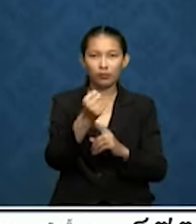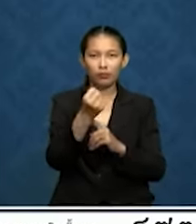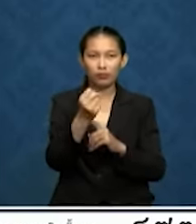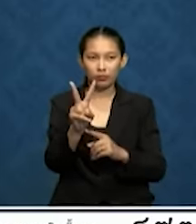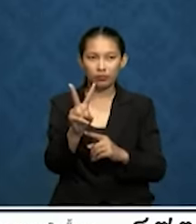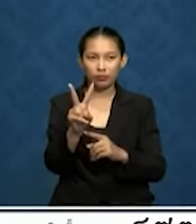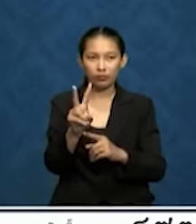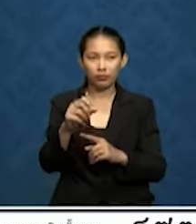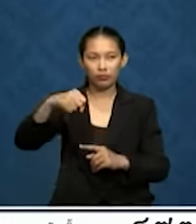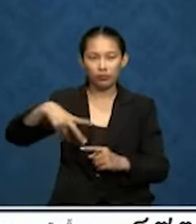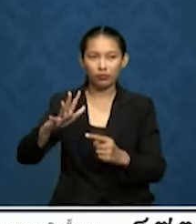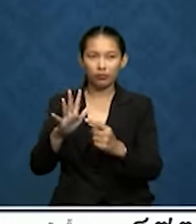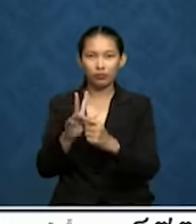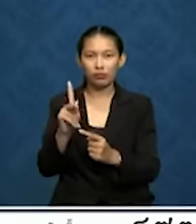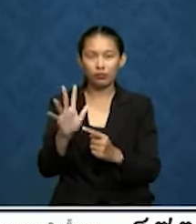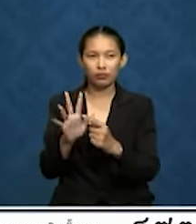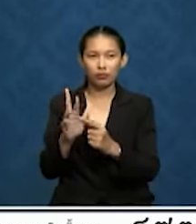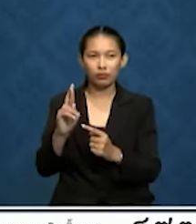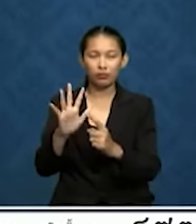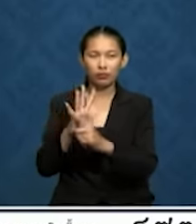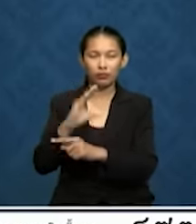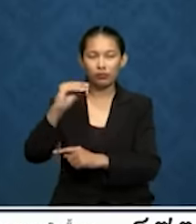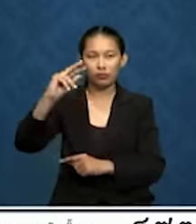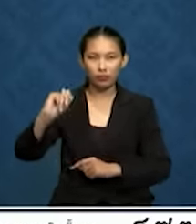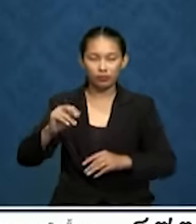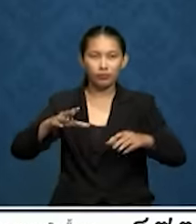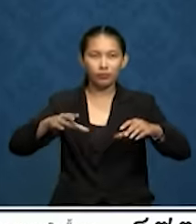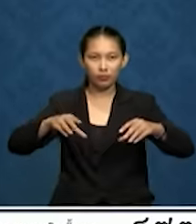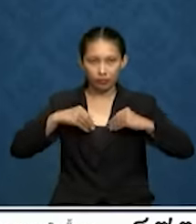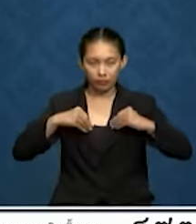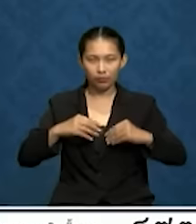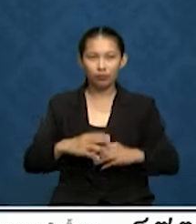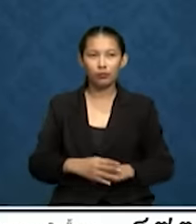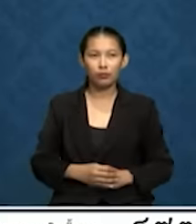112นายสุกโนมาทา เห็นชอบครับ